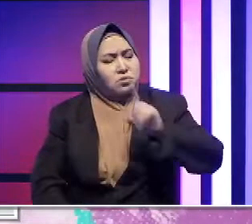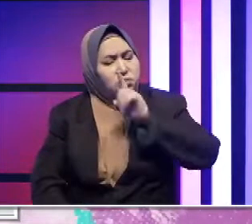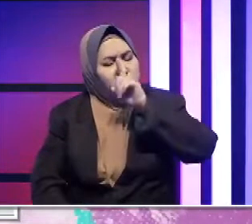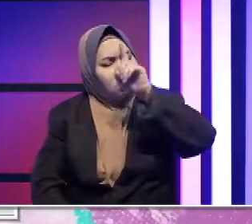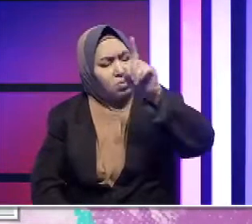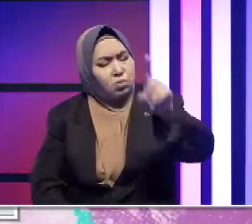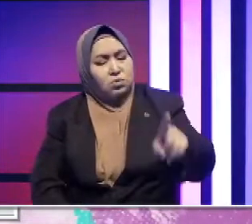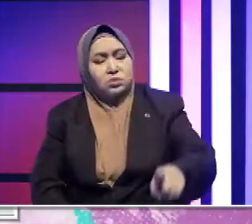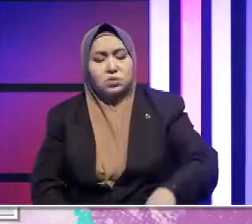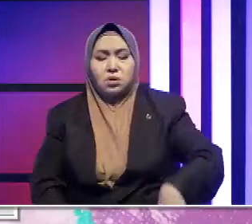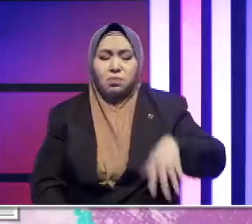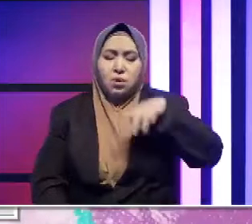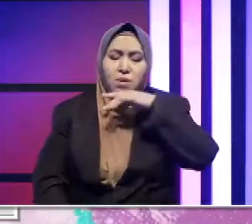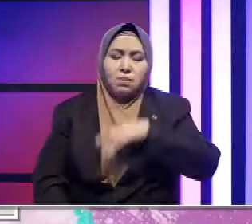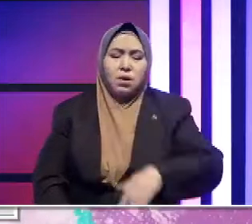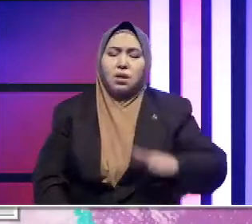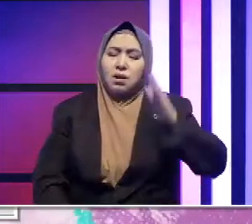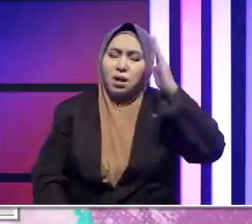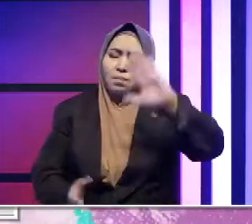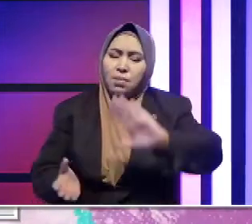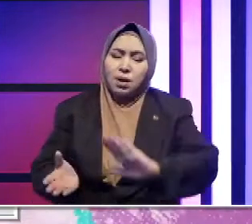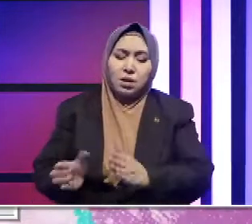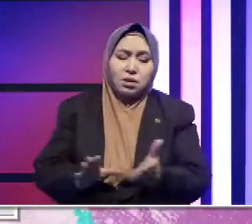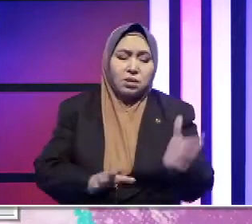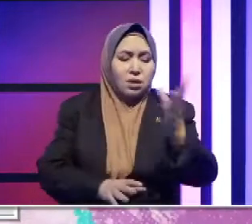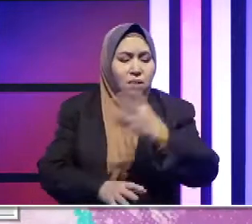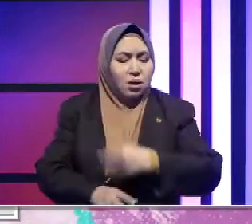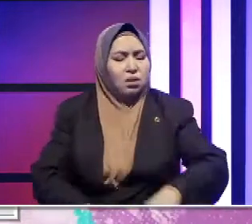إنك ميت